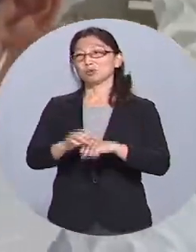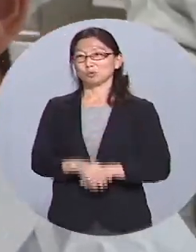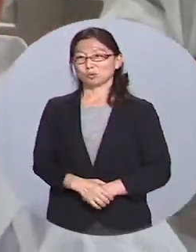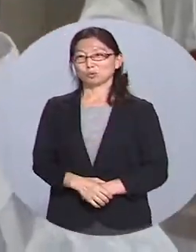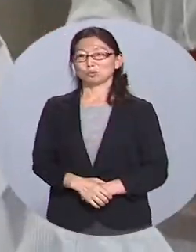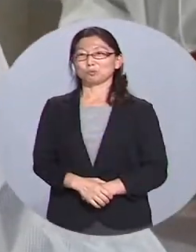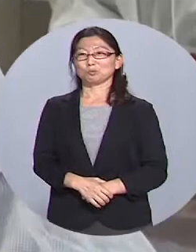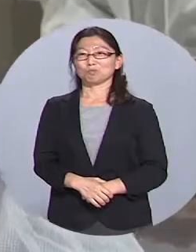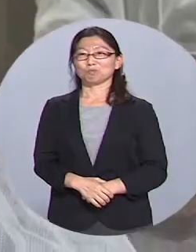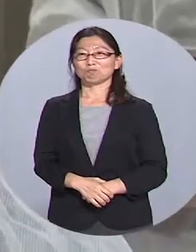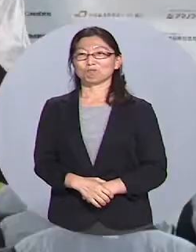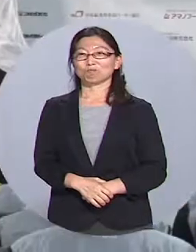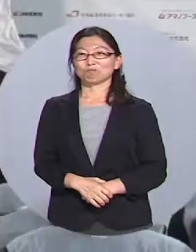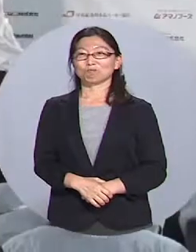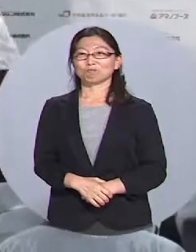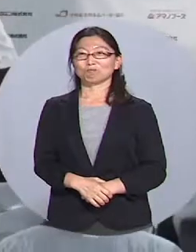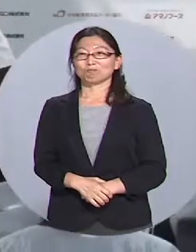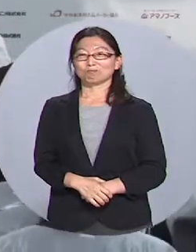お子さんも審査します。